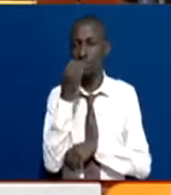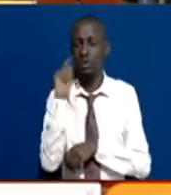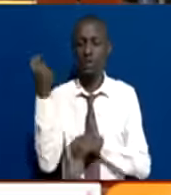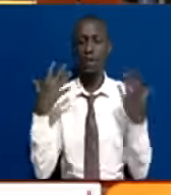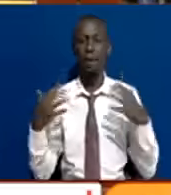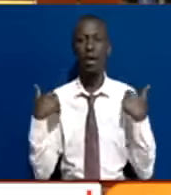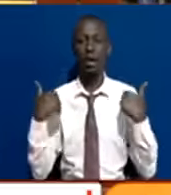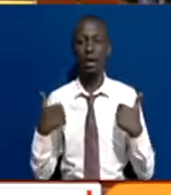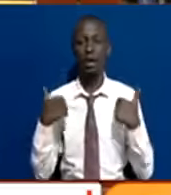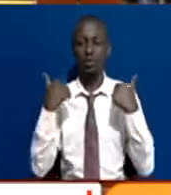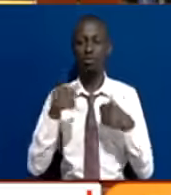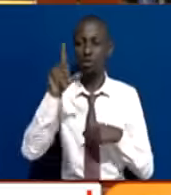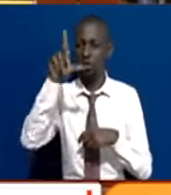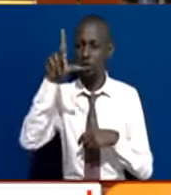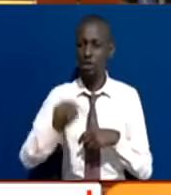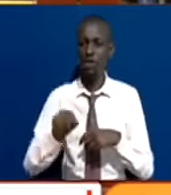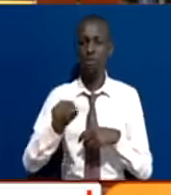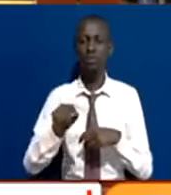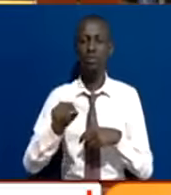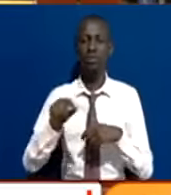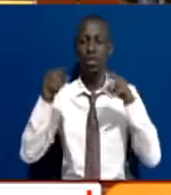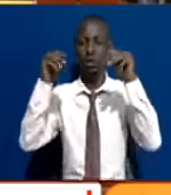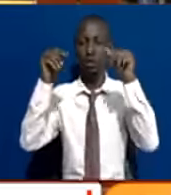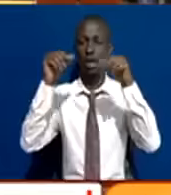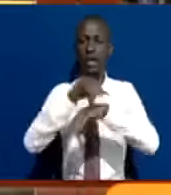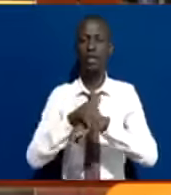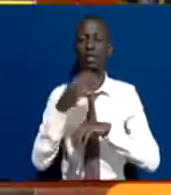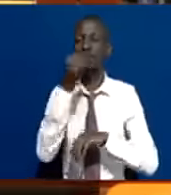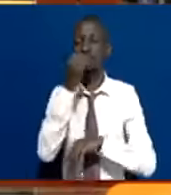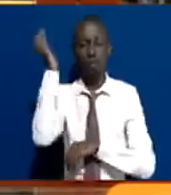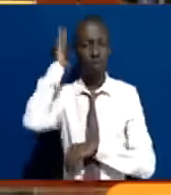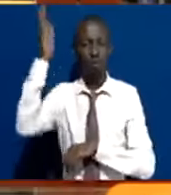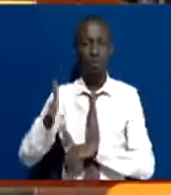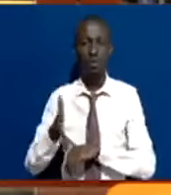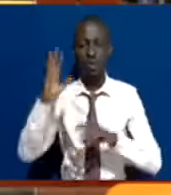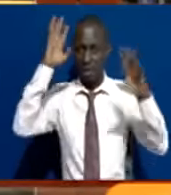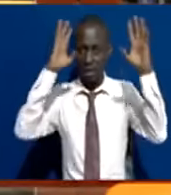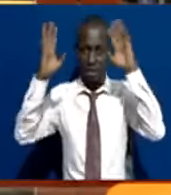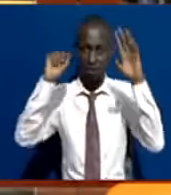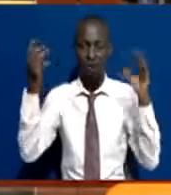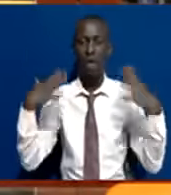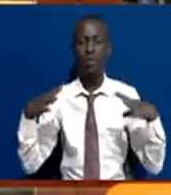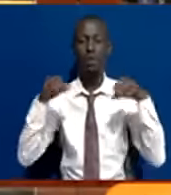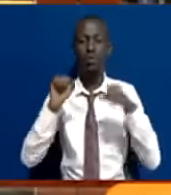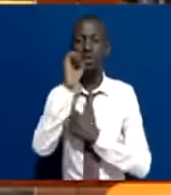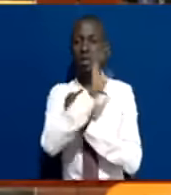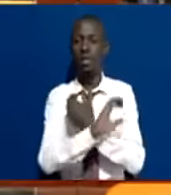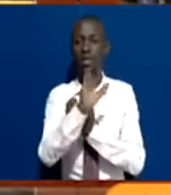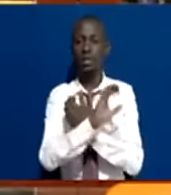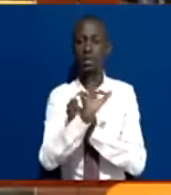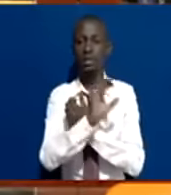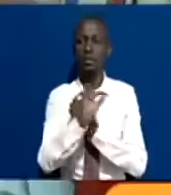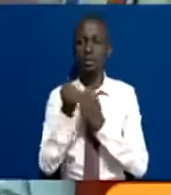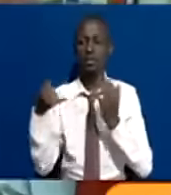wakiwa na bidhaa ya bei nafuu watakuwa na chakula. Uvumbuzi huu ni wa Kenya na utaweka nchi kwenye ramani